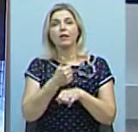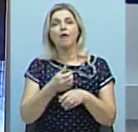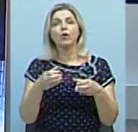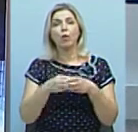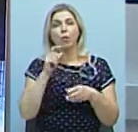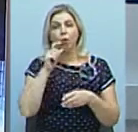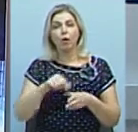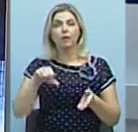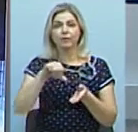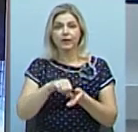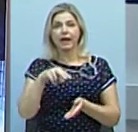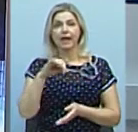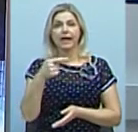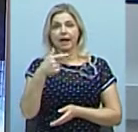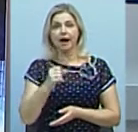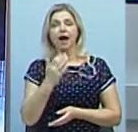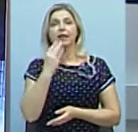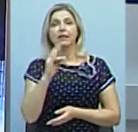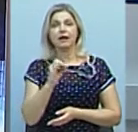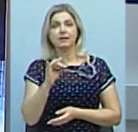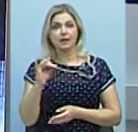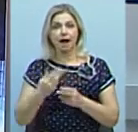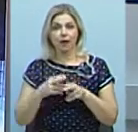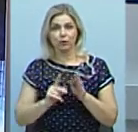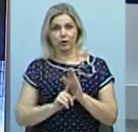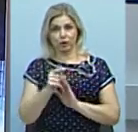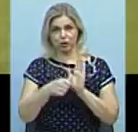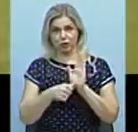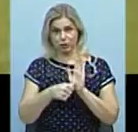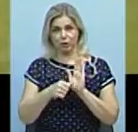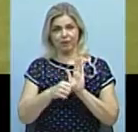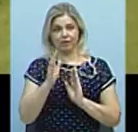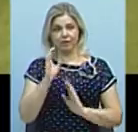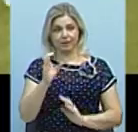Лізі націй, яка стартує вже завтра, 6 вересня.